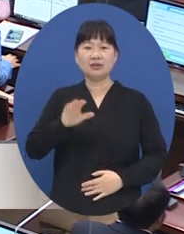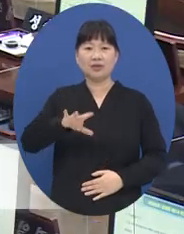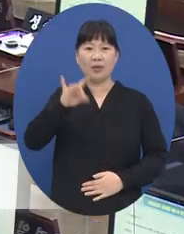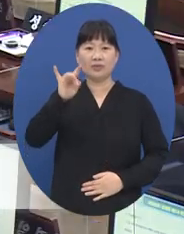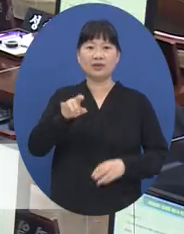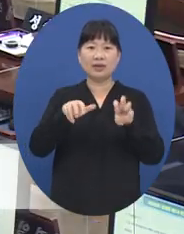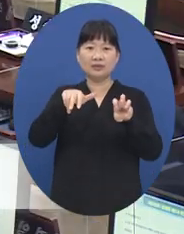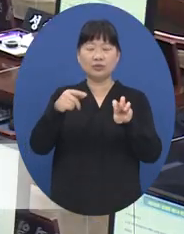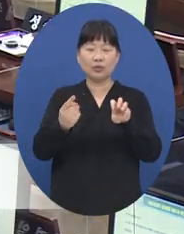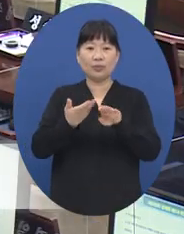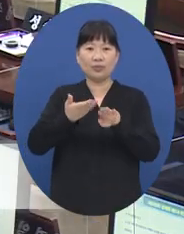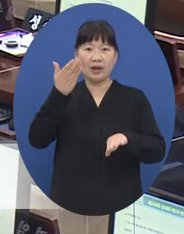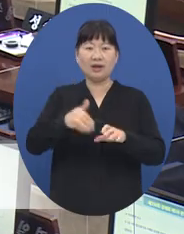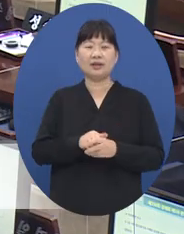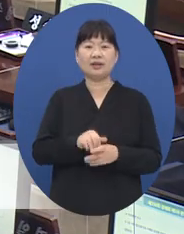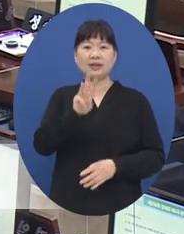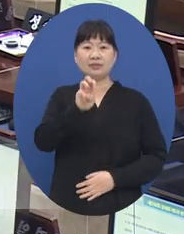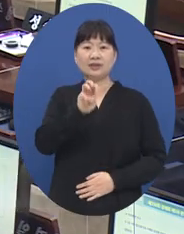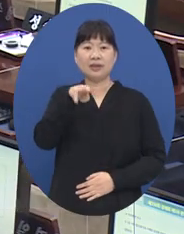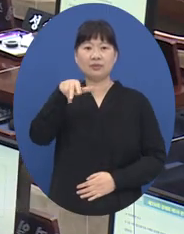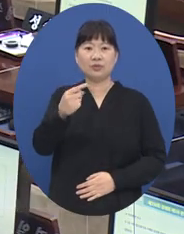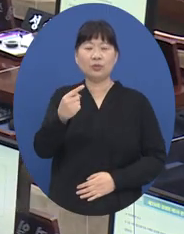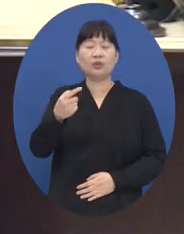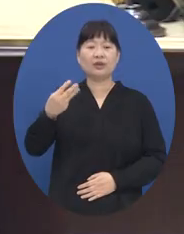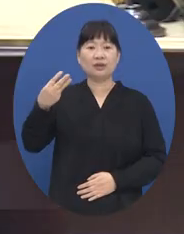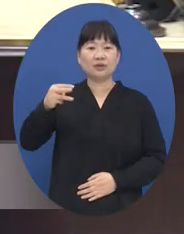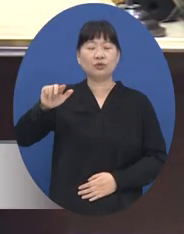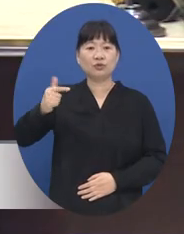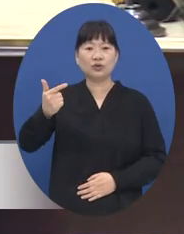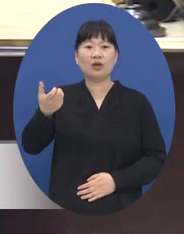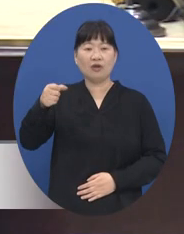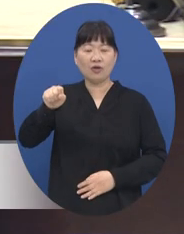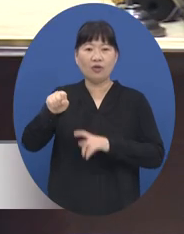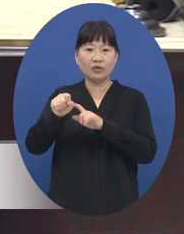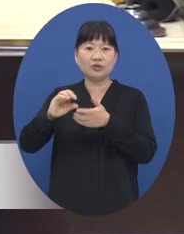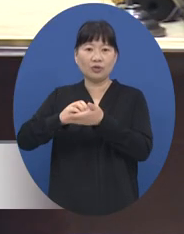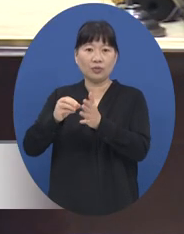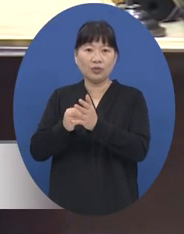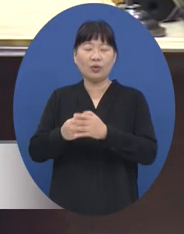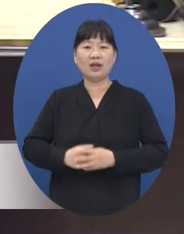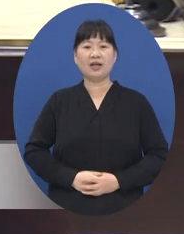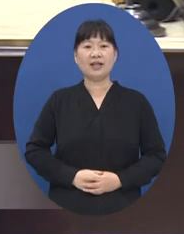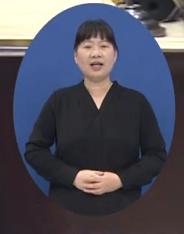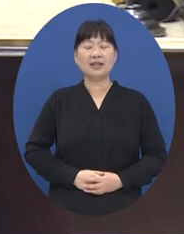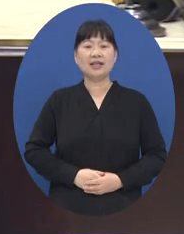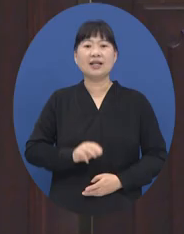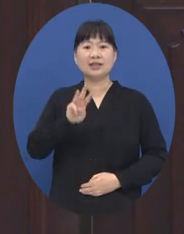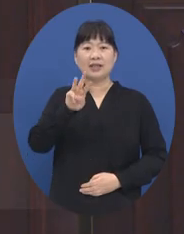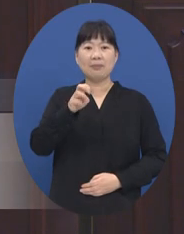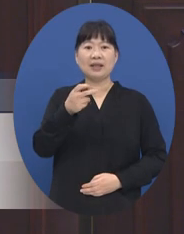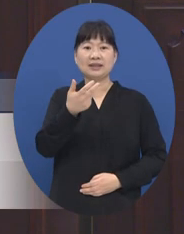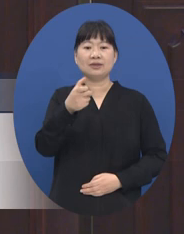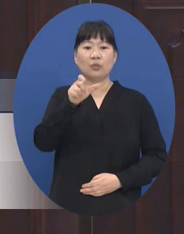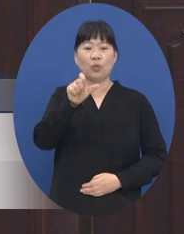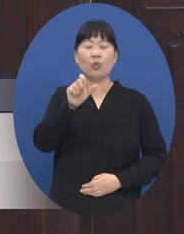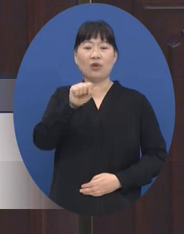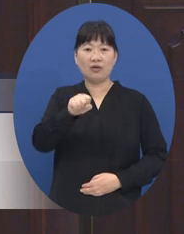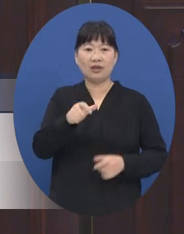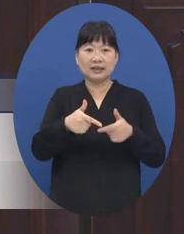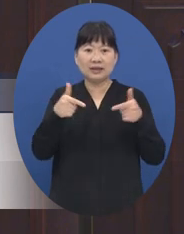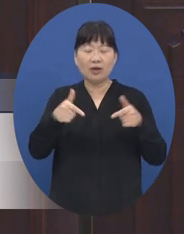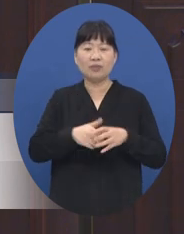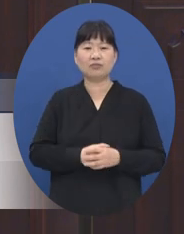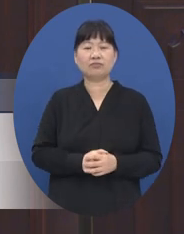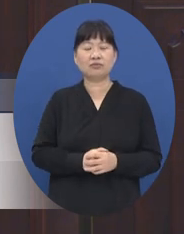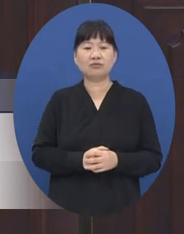33조 6000 36억원 규모 5 경우도 편성한 보다 370 5억원이 늘어났습니다 효율성 타당성이